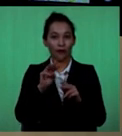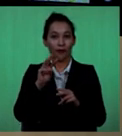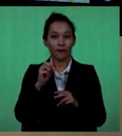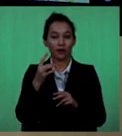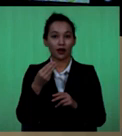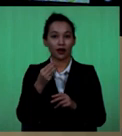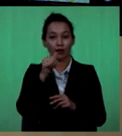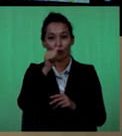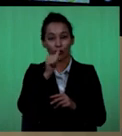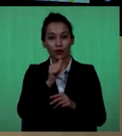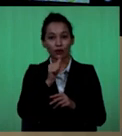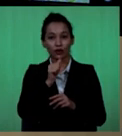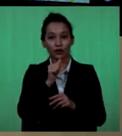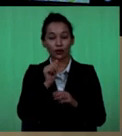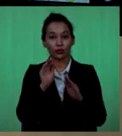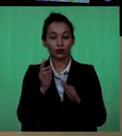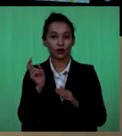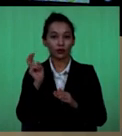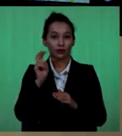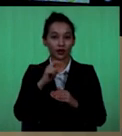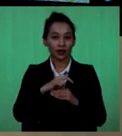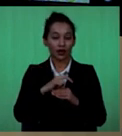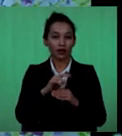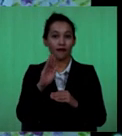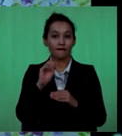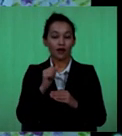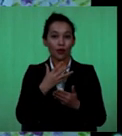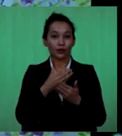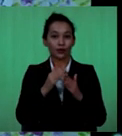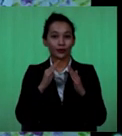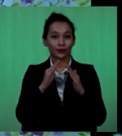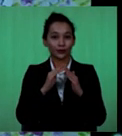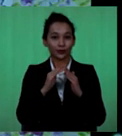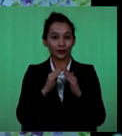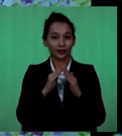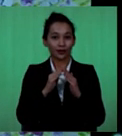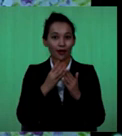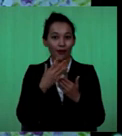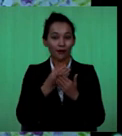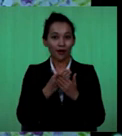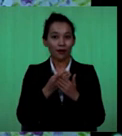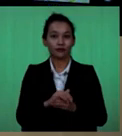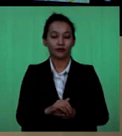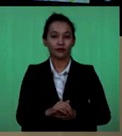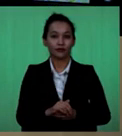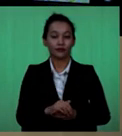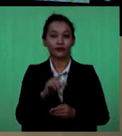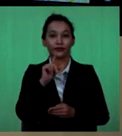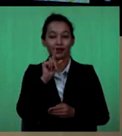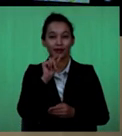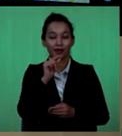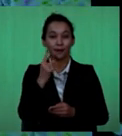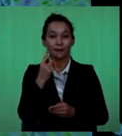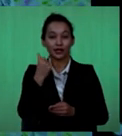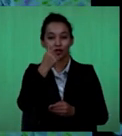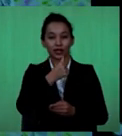uchib keladi qaldirg'och va in quradi. Va mana shu inida o'z polaponlarini oziqlantiradi. Qaldirg'och bir